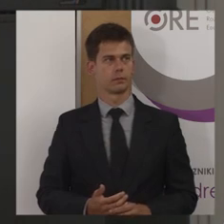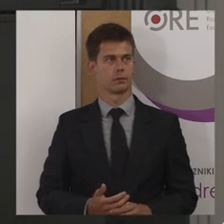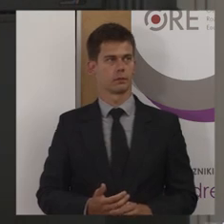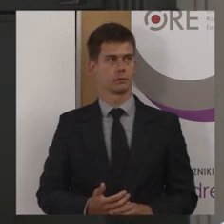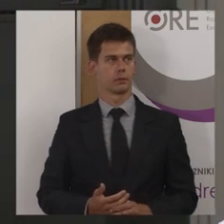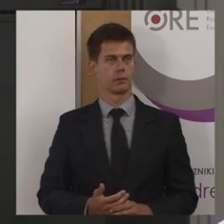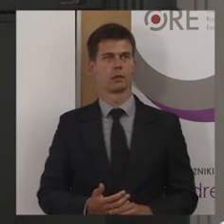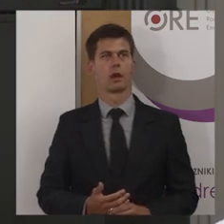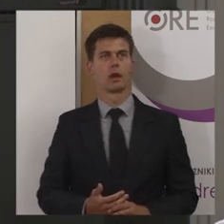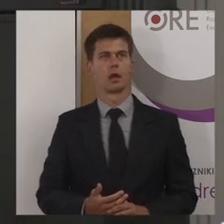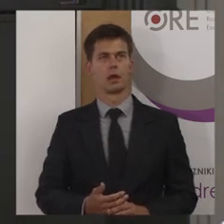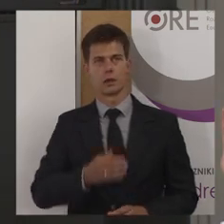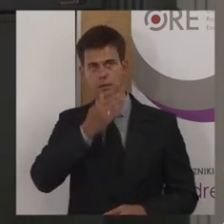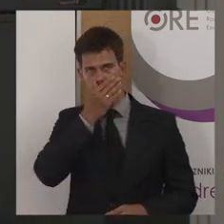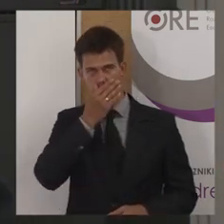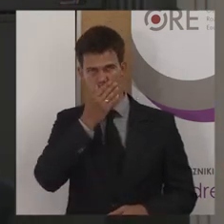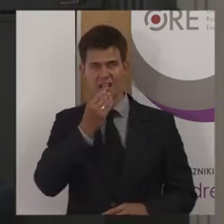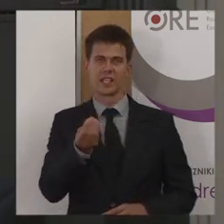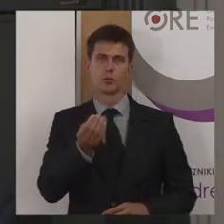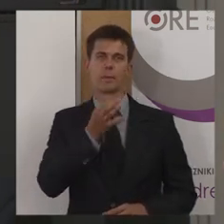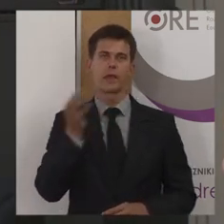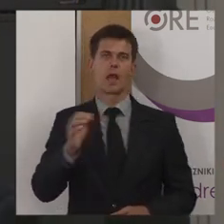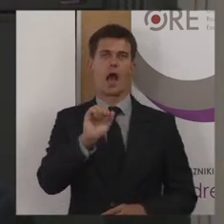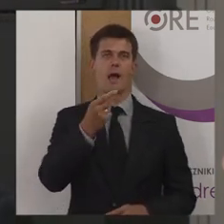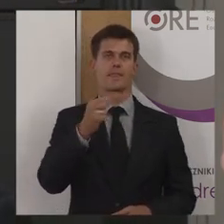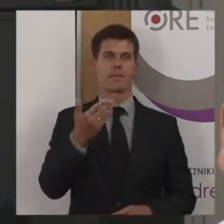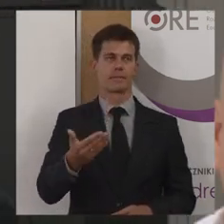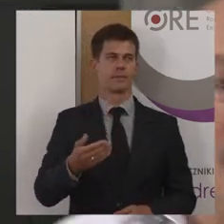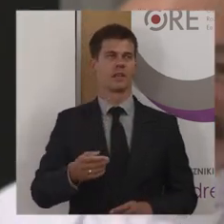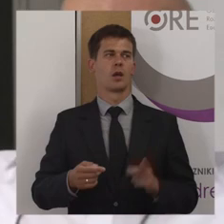bardzo. Tak, słucham Pani.